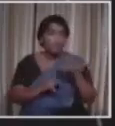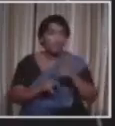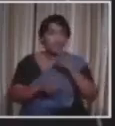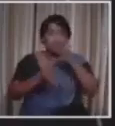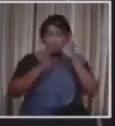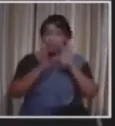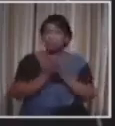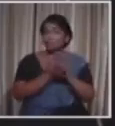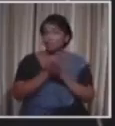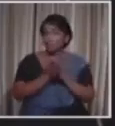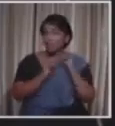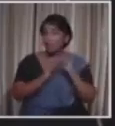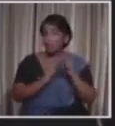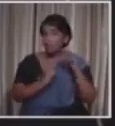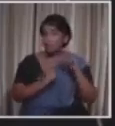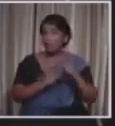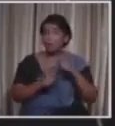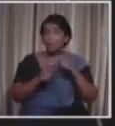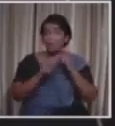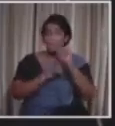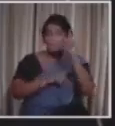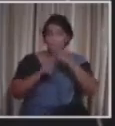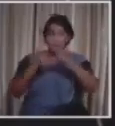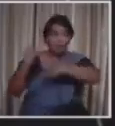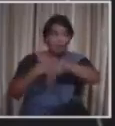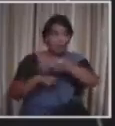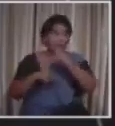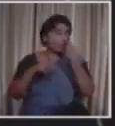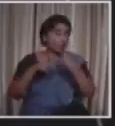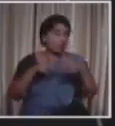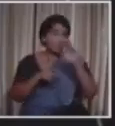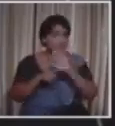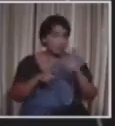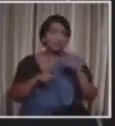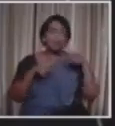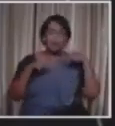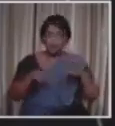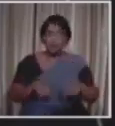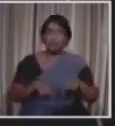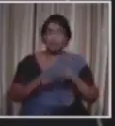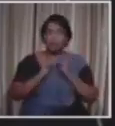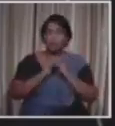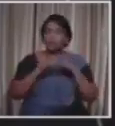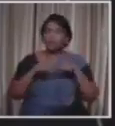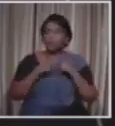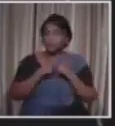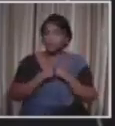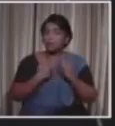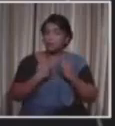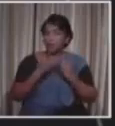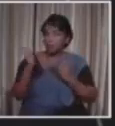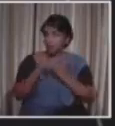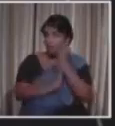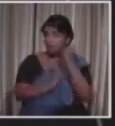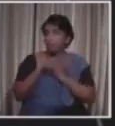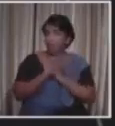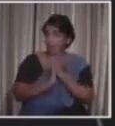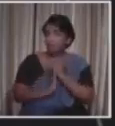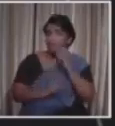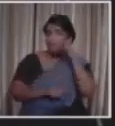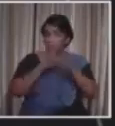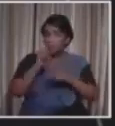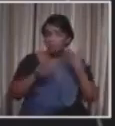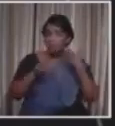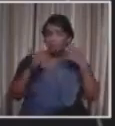निवर्दी करोने कमती दीवन्नावे फमनक निमेन अद मे विवृत्ति समति तमंगे आईती जनता